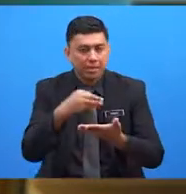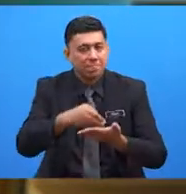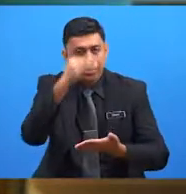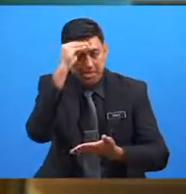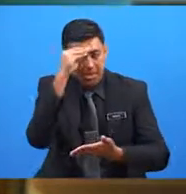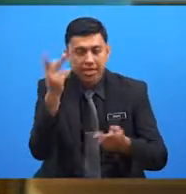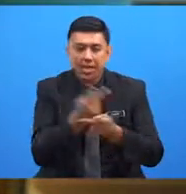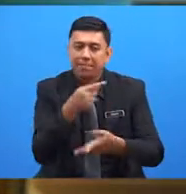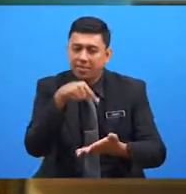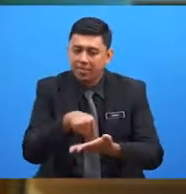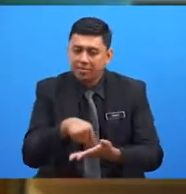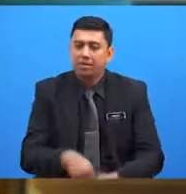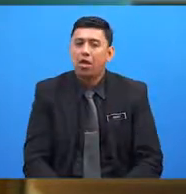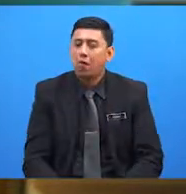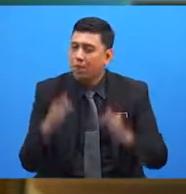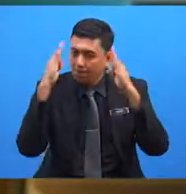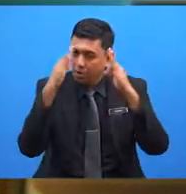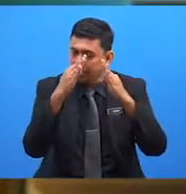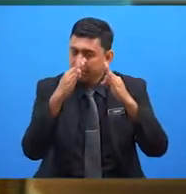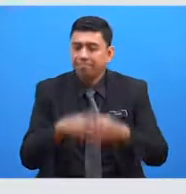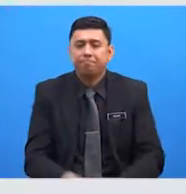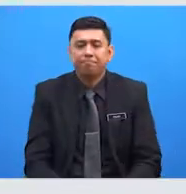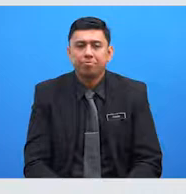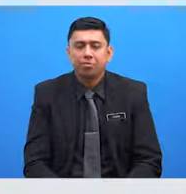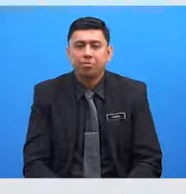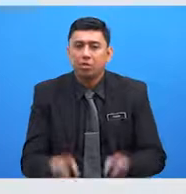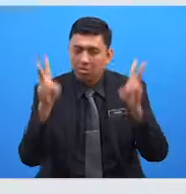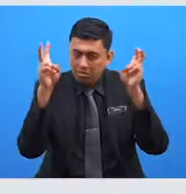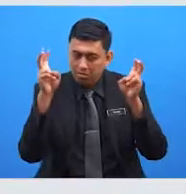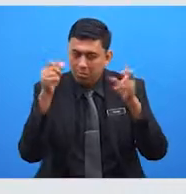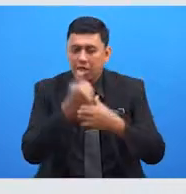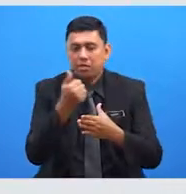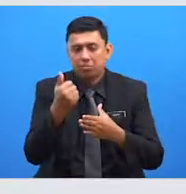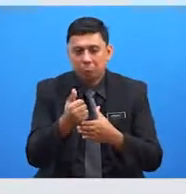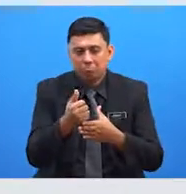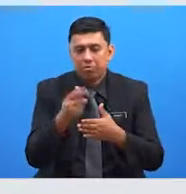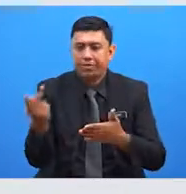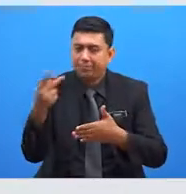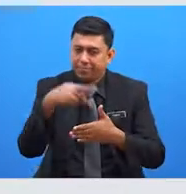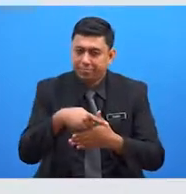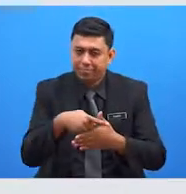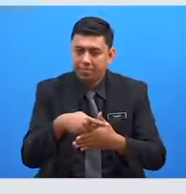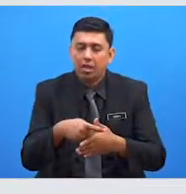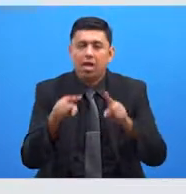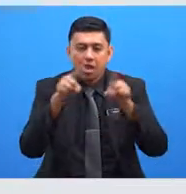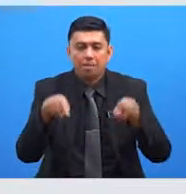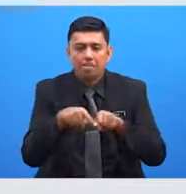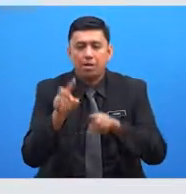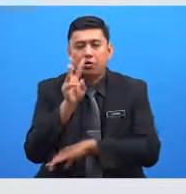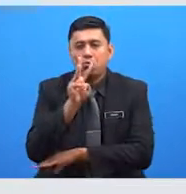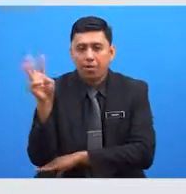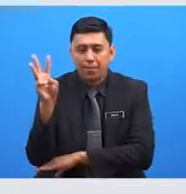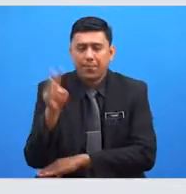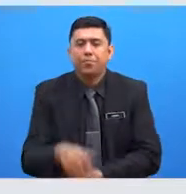kali ini, kita akan memfokus kepada topik atau standard kandungan laman web interaktif.